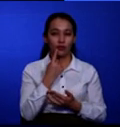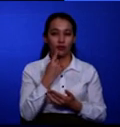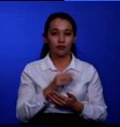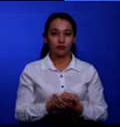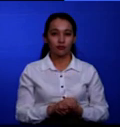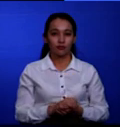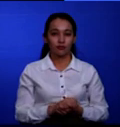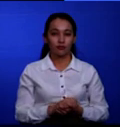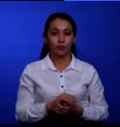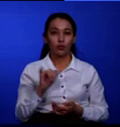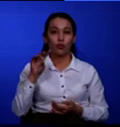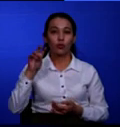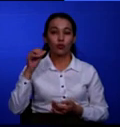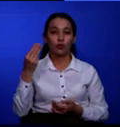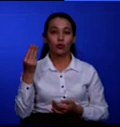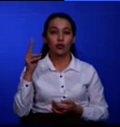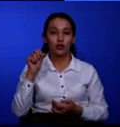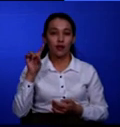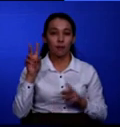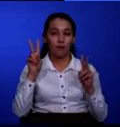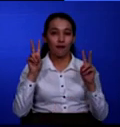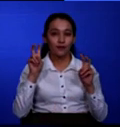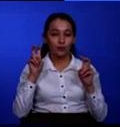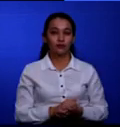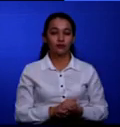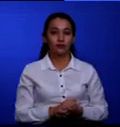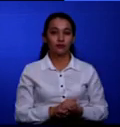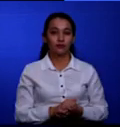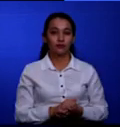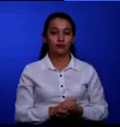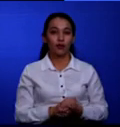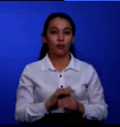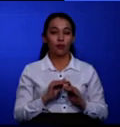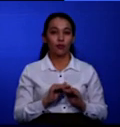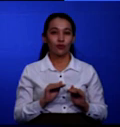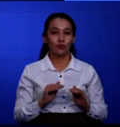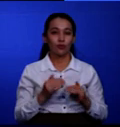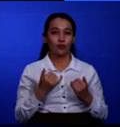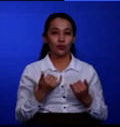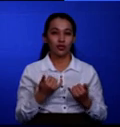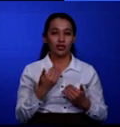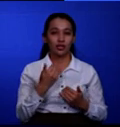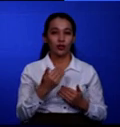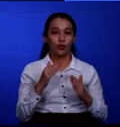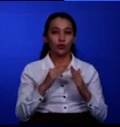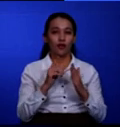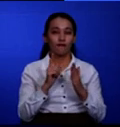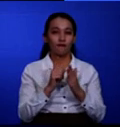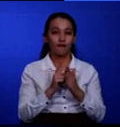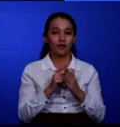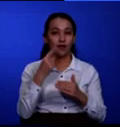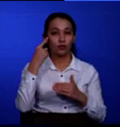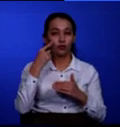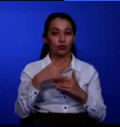masalamiz ulushlar mavzusiga bog'liq. Mana sizlarga yana bitta yordam. Bolajonlar, mana sizlarga uyga vazifani ham tushuntirib